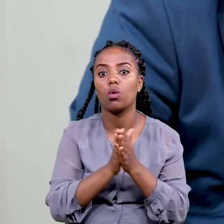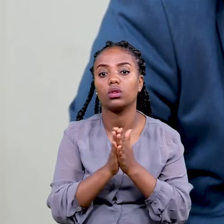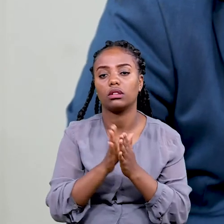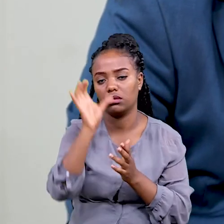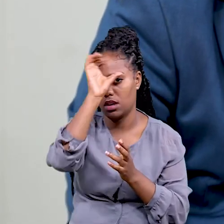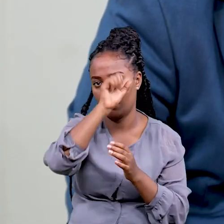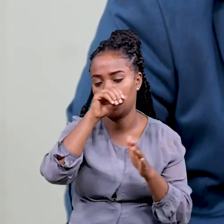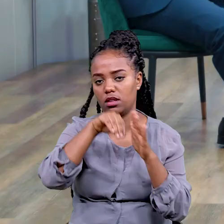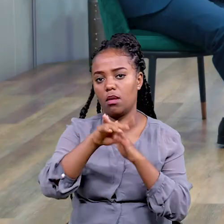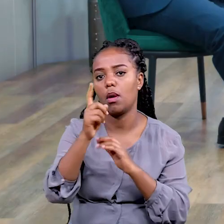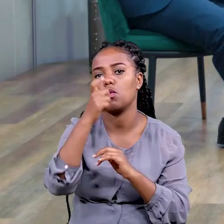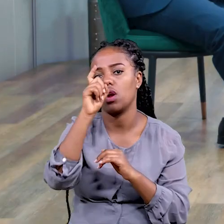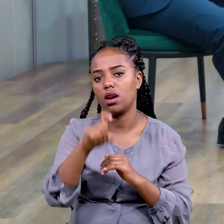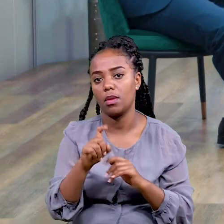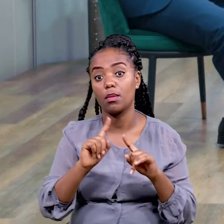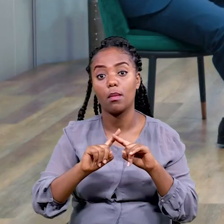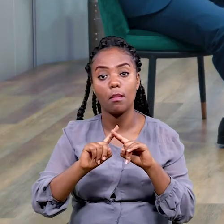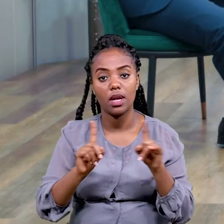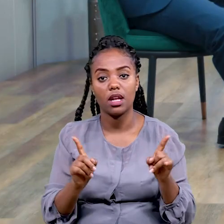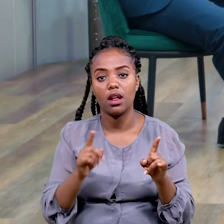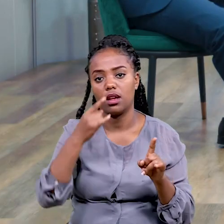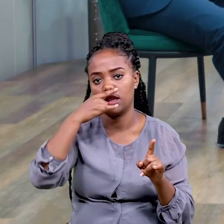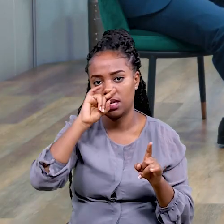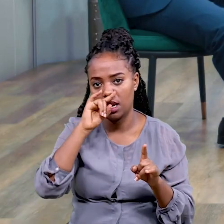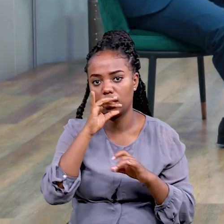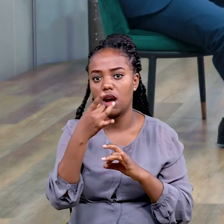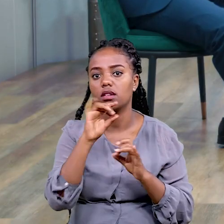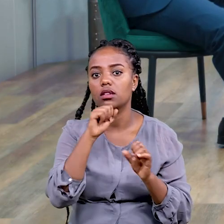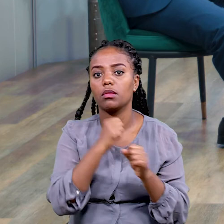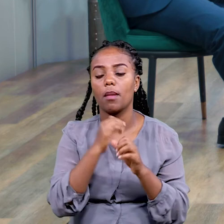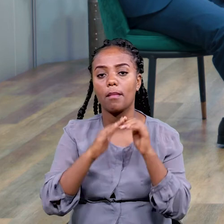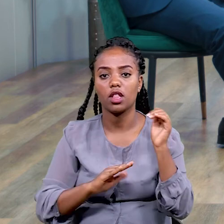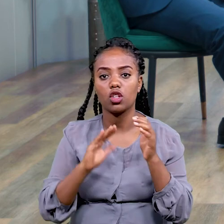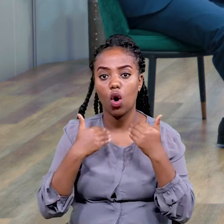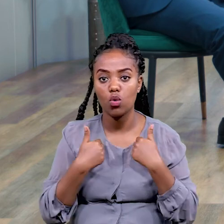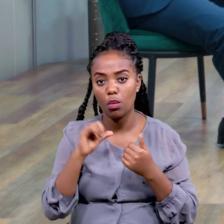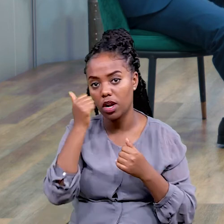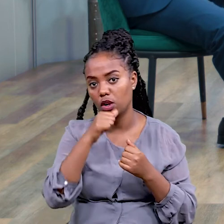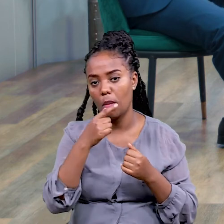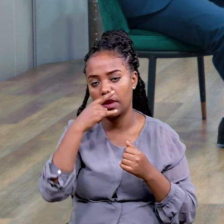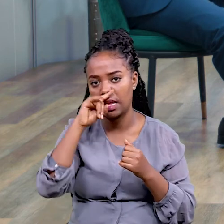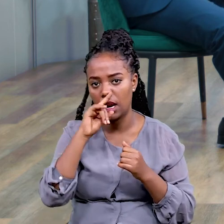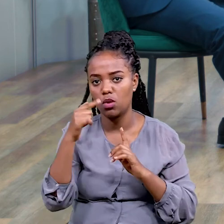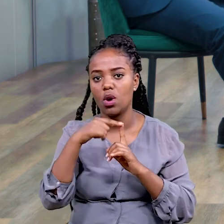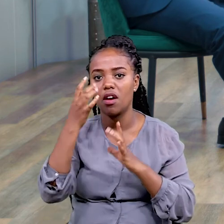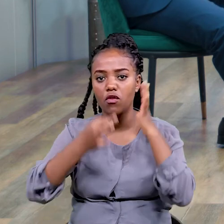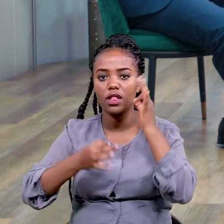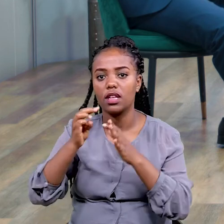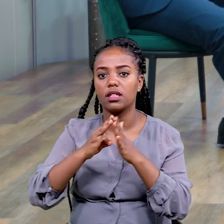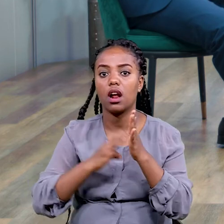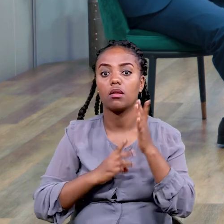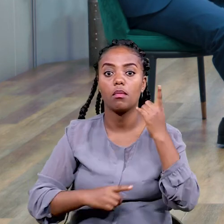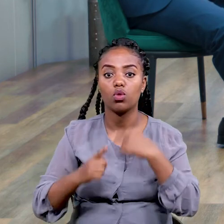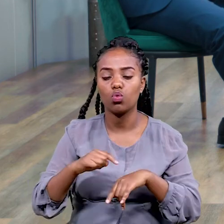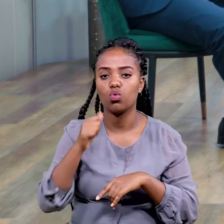ልዩ ፍላጎቶችን ከግምት ያስገባ መሆን አለበት። በተለይ ህጻናት ከ18 ዓመት በታች ያሉ የትኛውም ሌቭል ላይ ያሉ ወደ ፍትህ